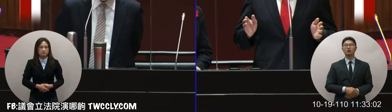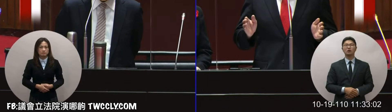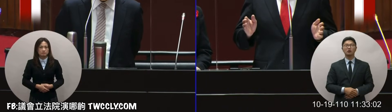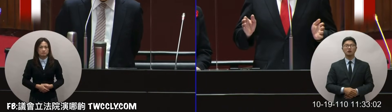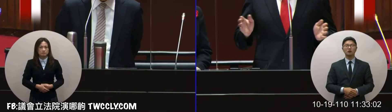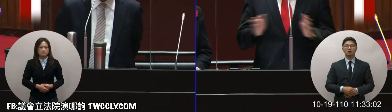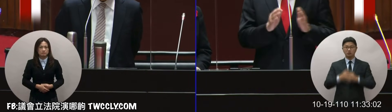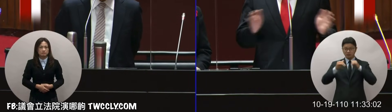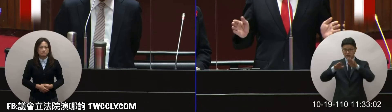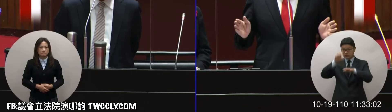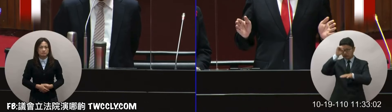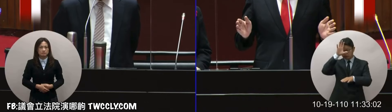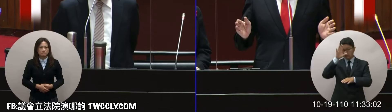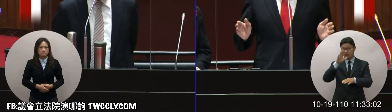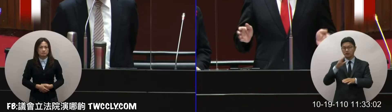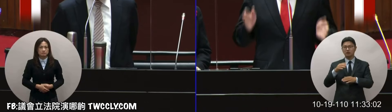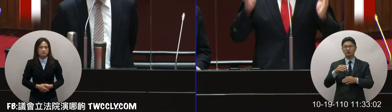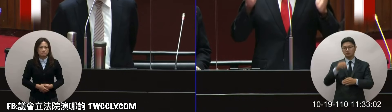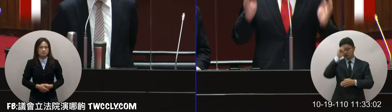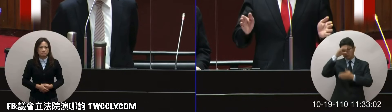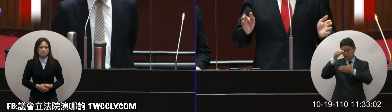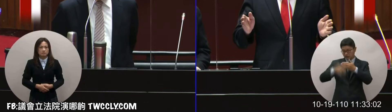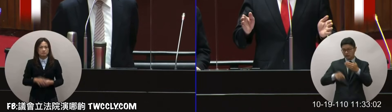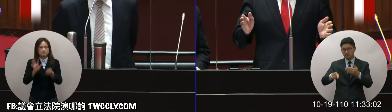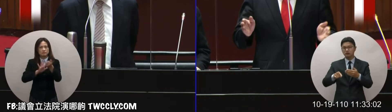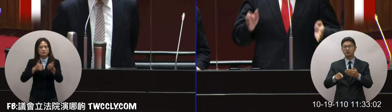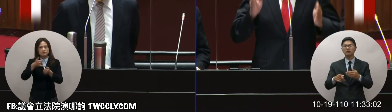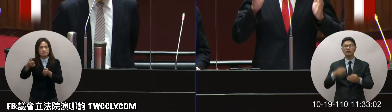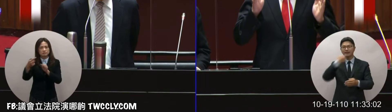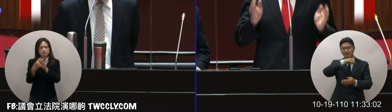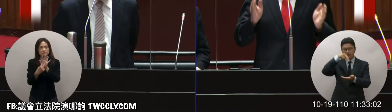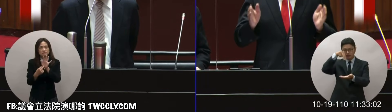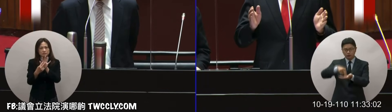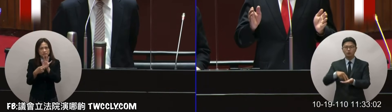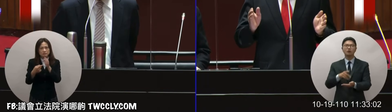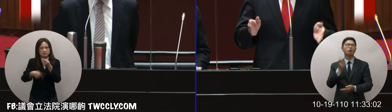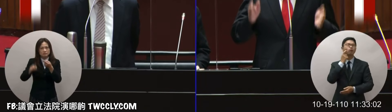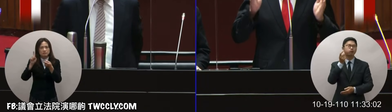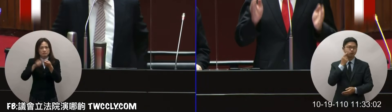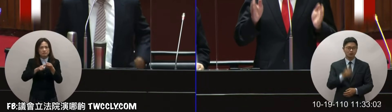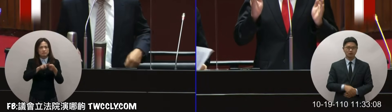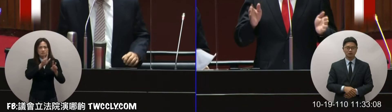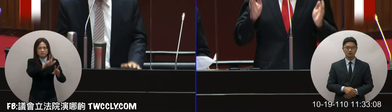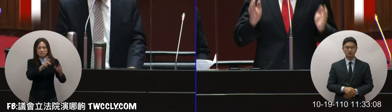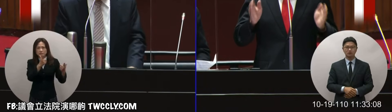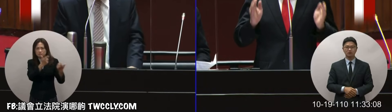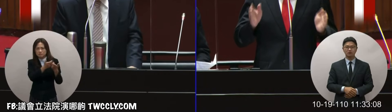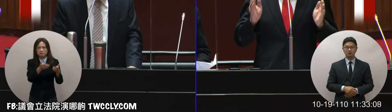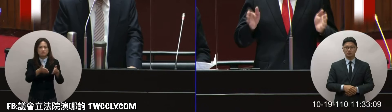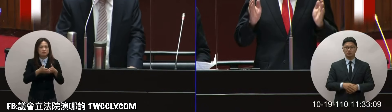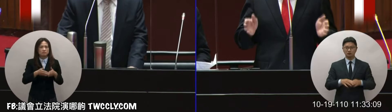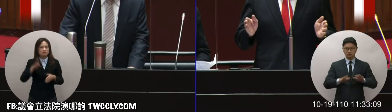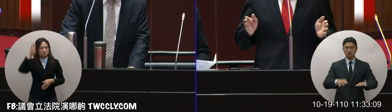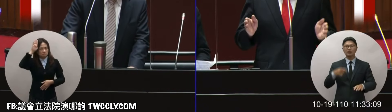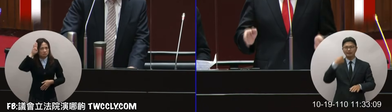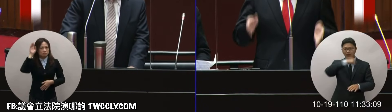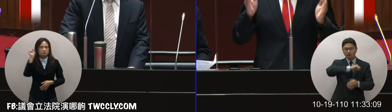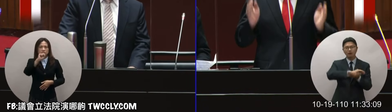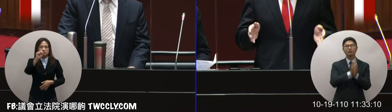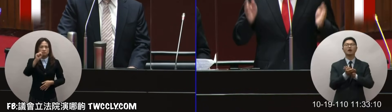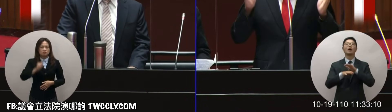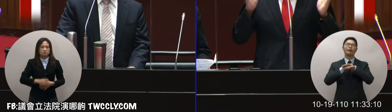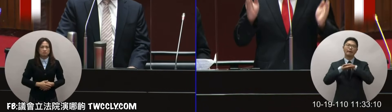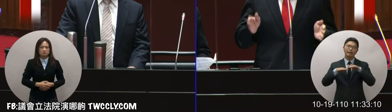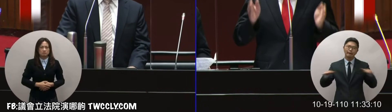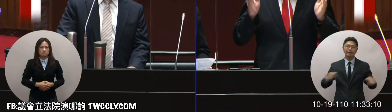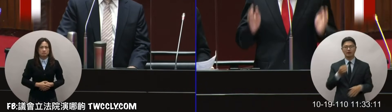骗的，没有这回事。 你只要宣布完，只要宣布完， 台湾就会很安全，台